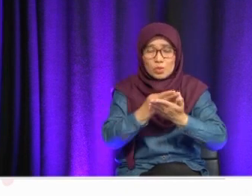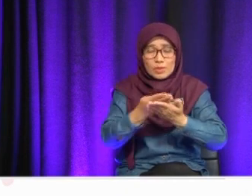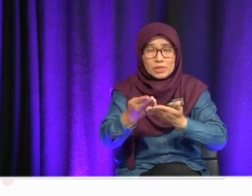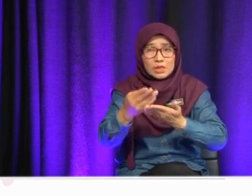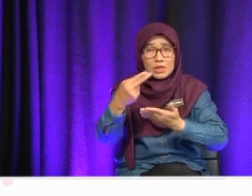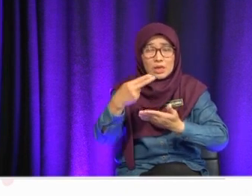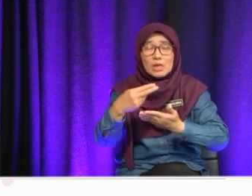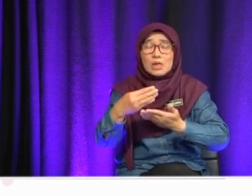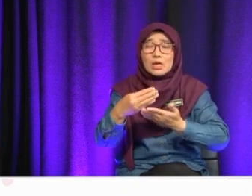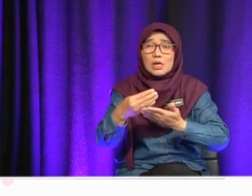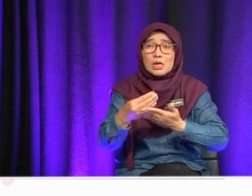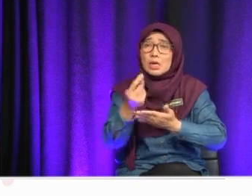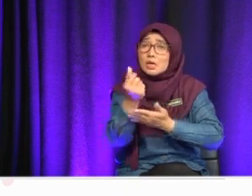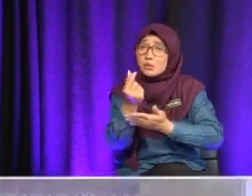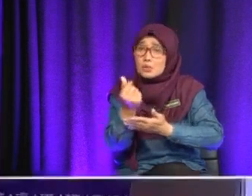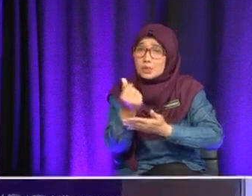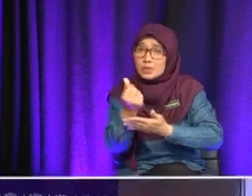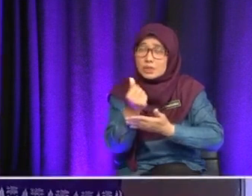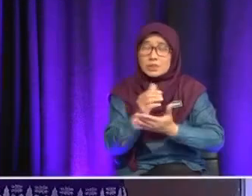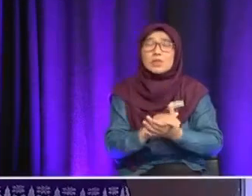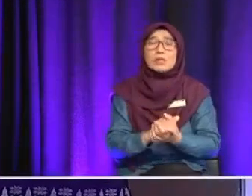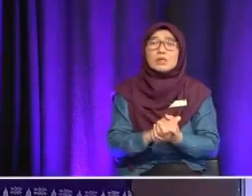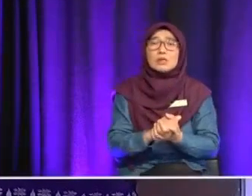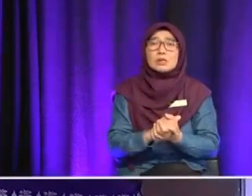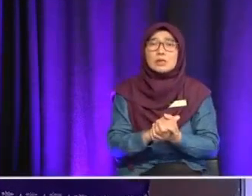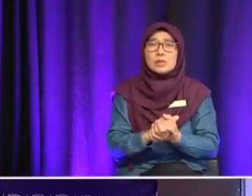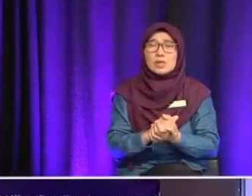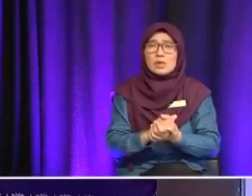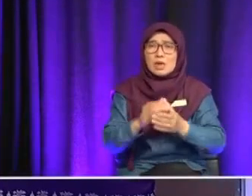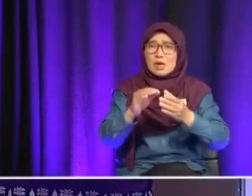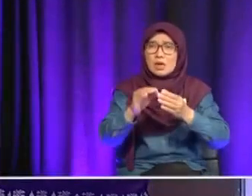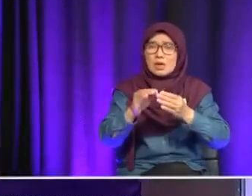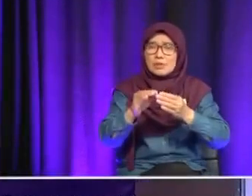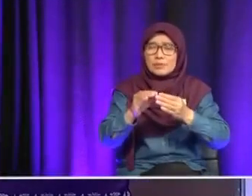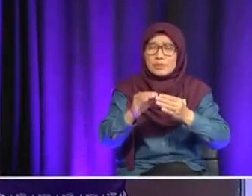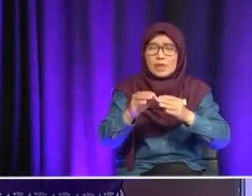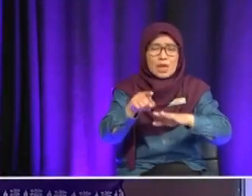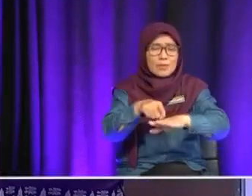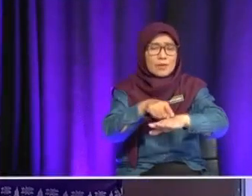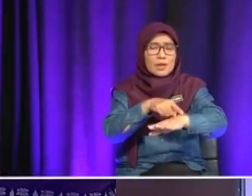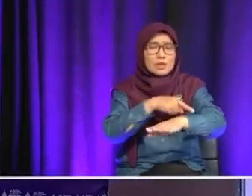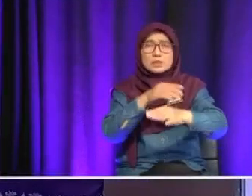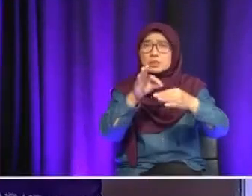tanggungjawabnya. Okey, jadi ayatnya bukan main panjang lebar. Jadi Ustazah rasa perlu Ustazah